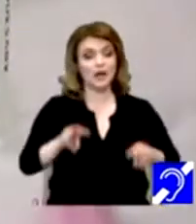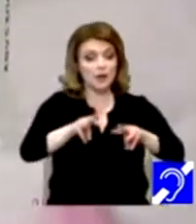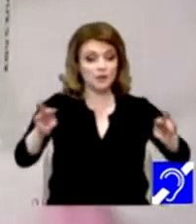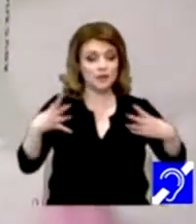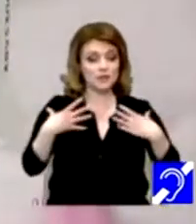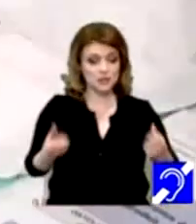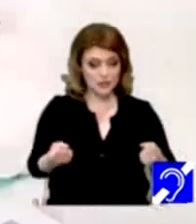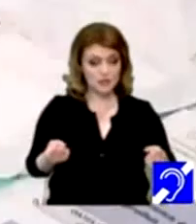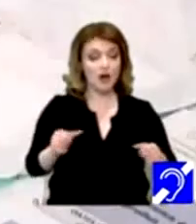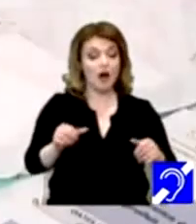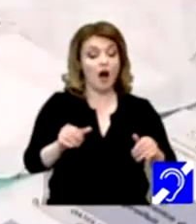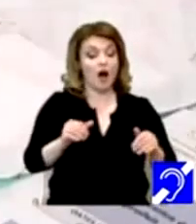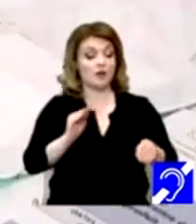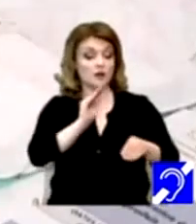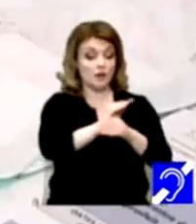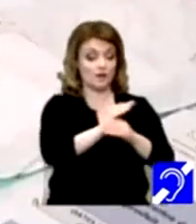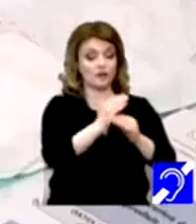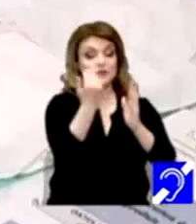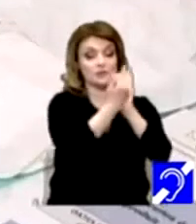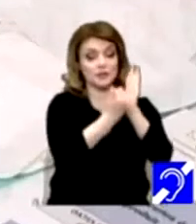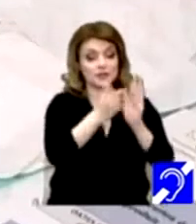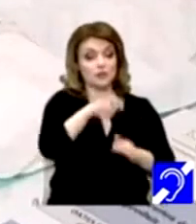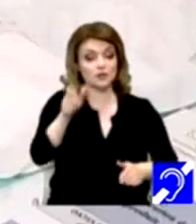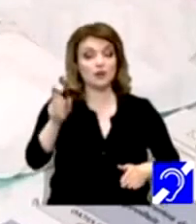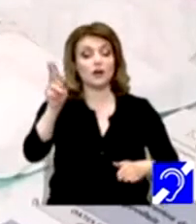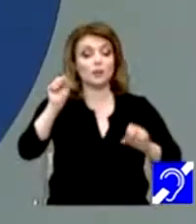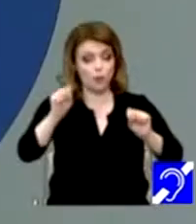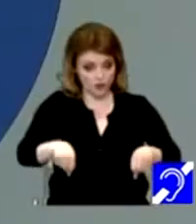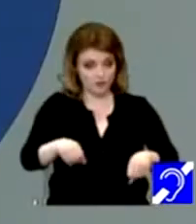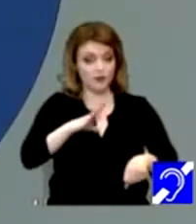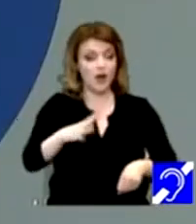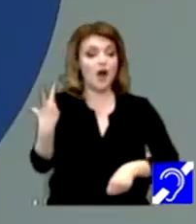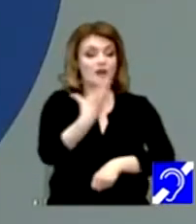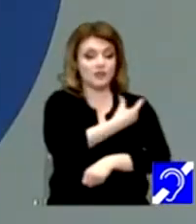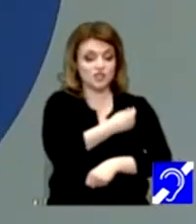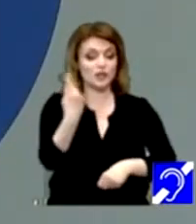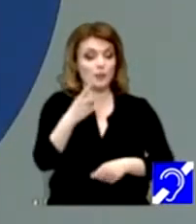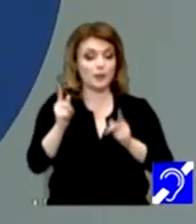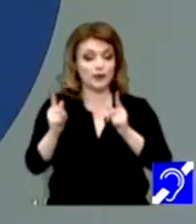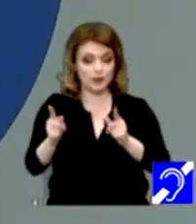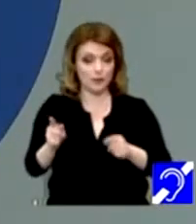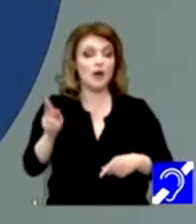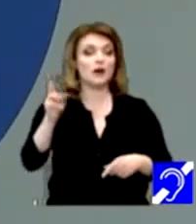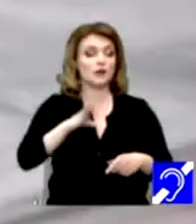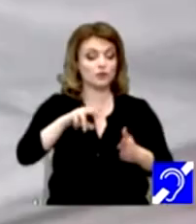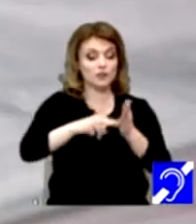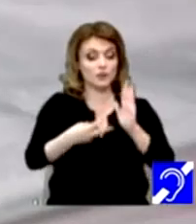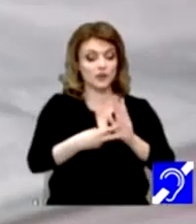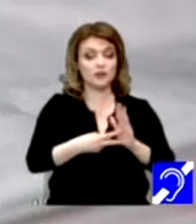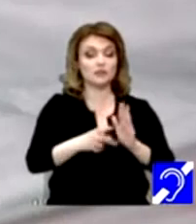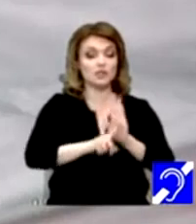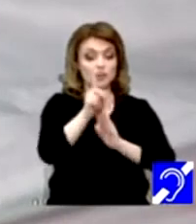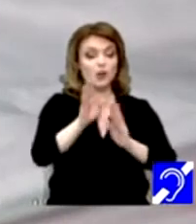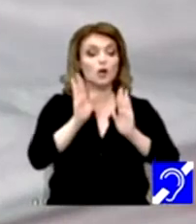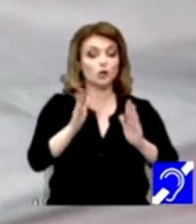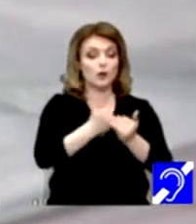Ministerul Sănătății a extins lista persoanelor care pot fi vaccinate în prima etapă de imunizare, prevăzută inițial doar pentru